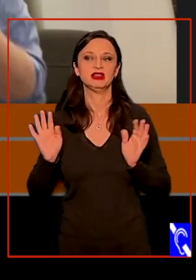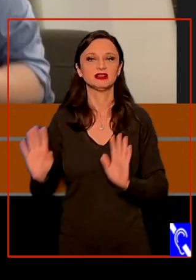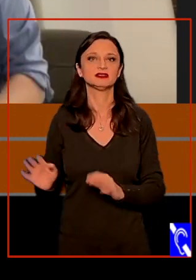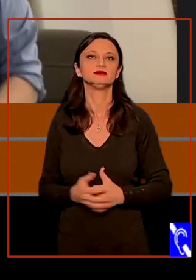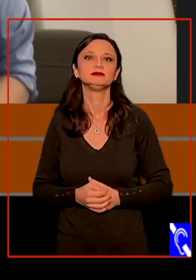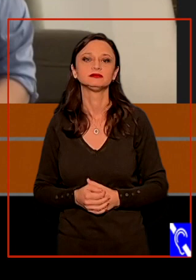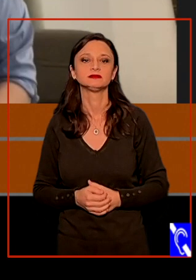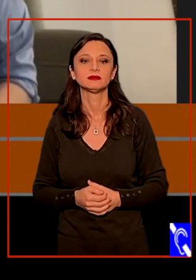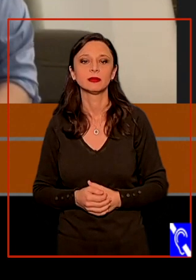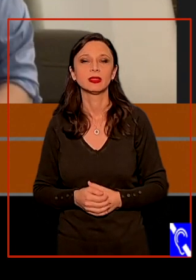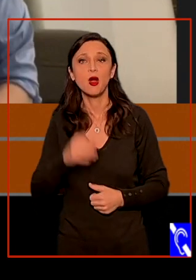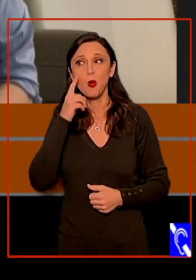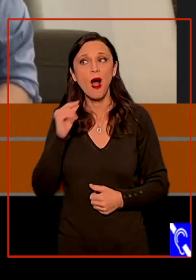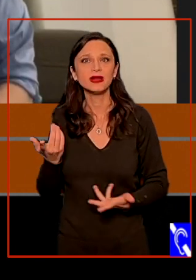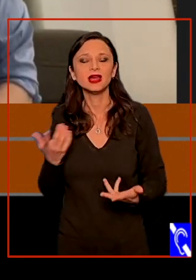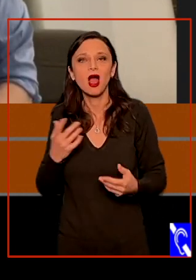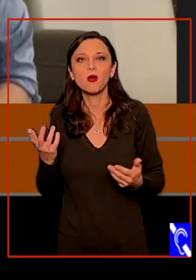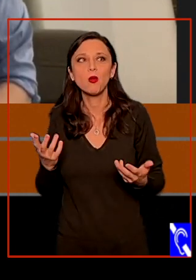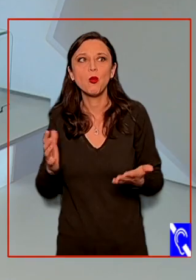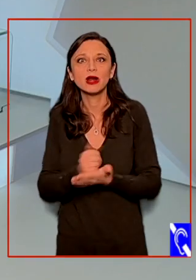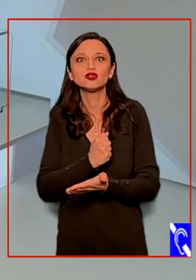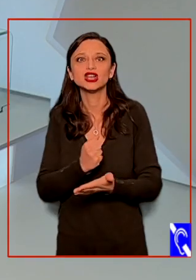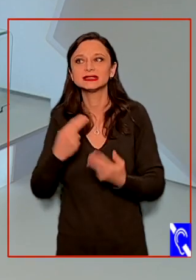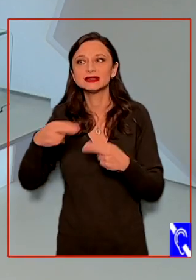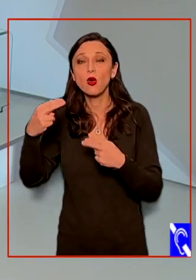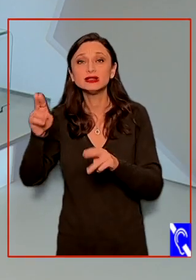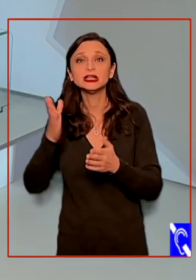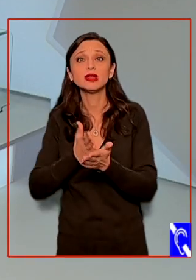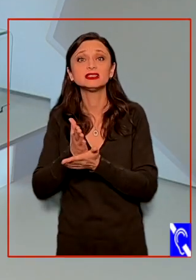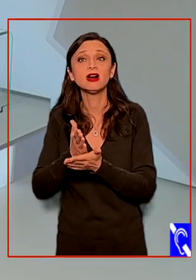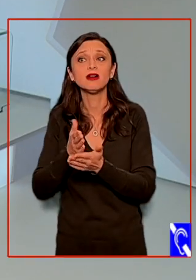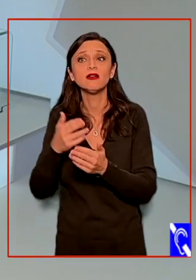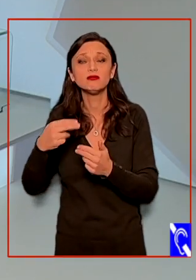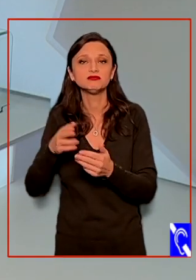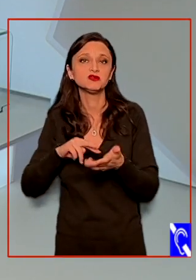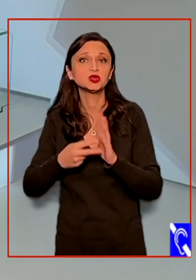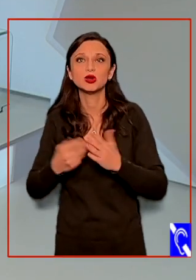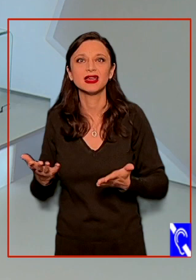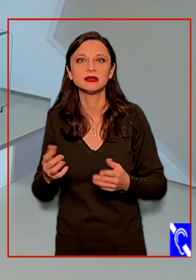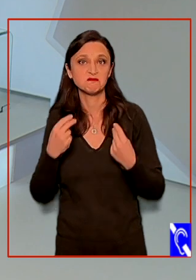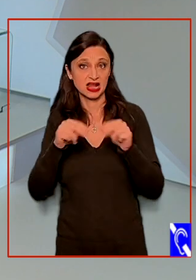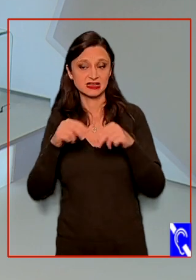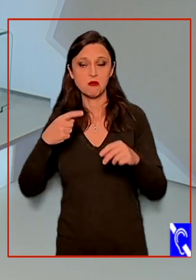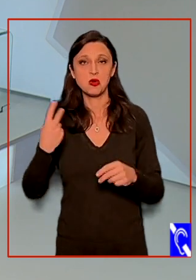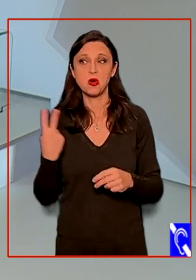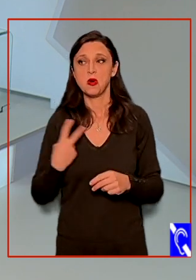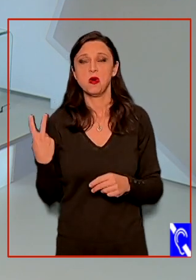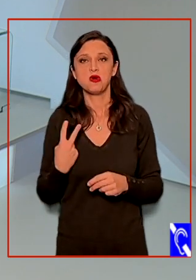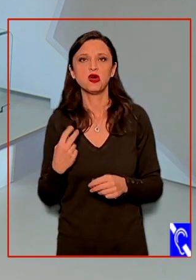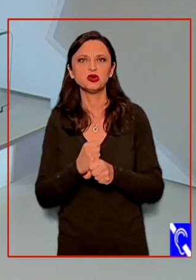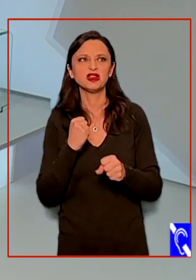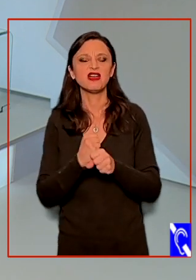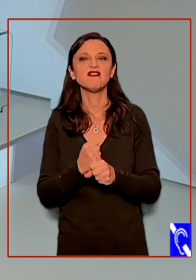Cum reușesc oamenii să continue să funcționeze? În România astăzi, dacă eu cu Geo ne facem o